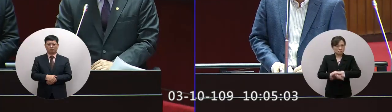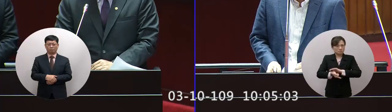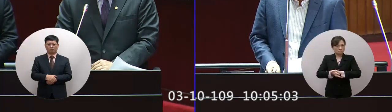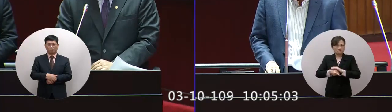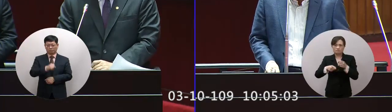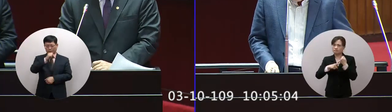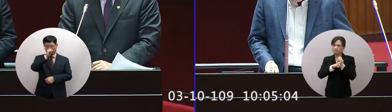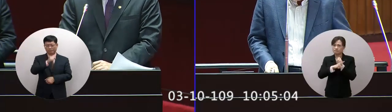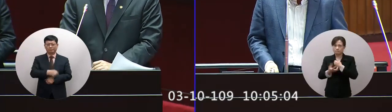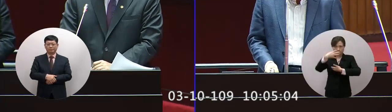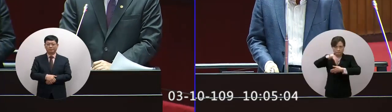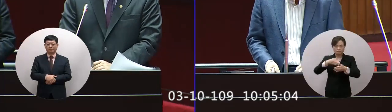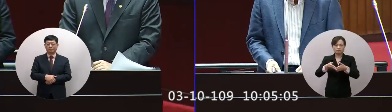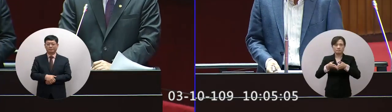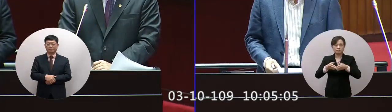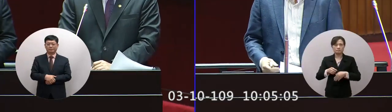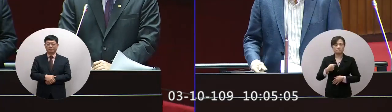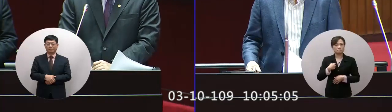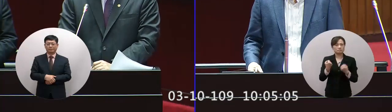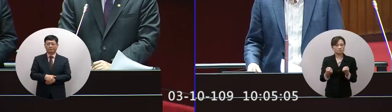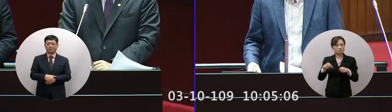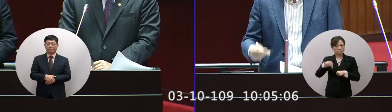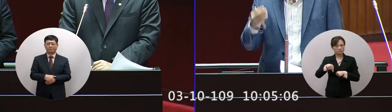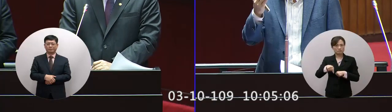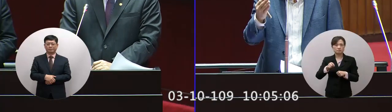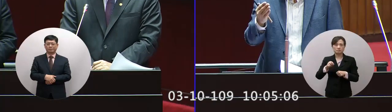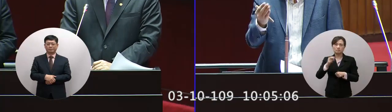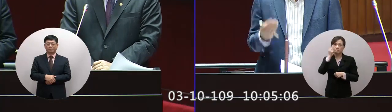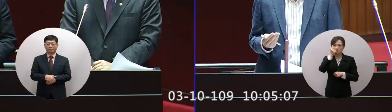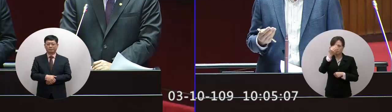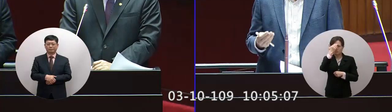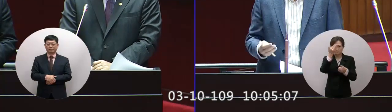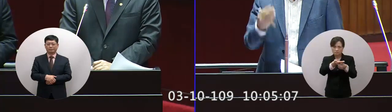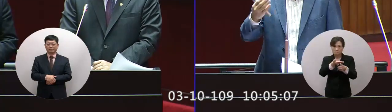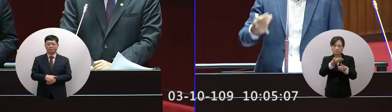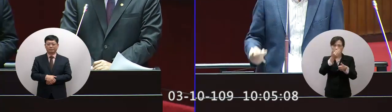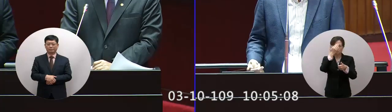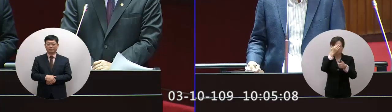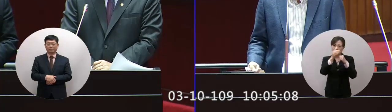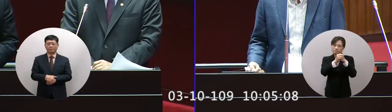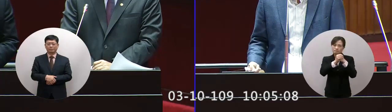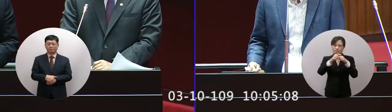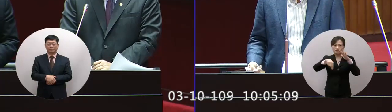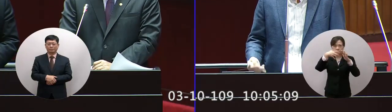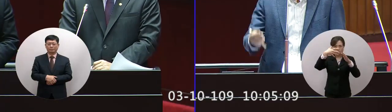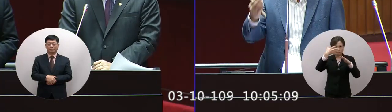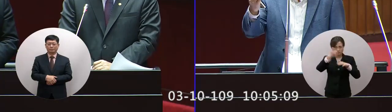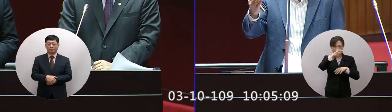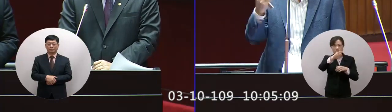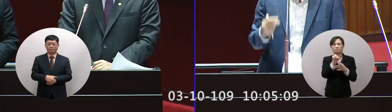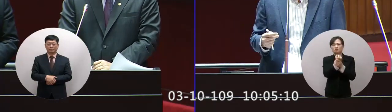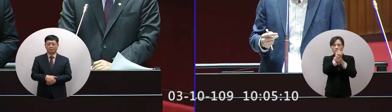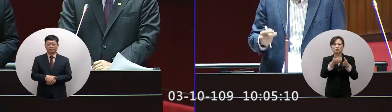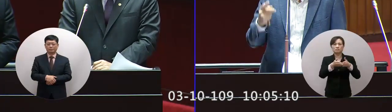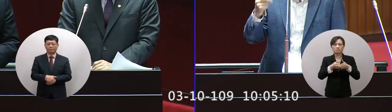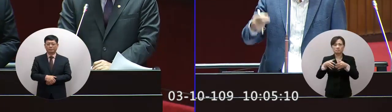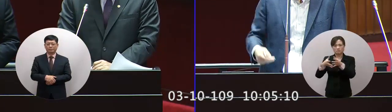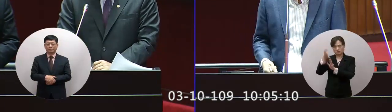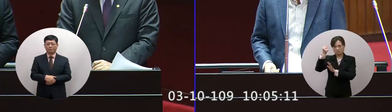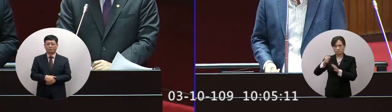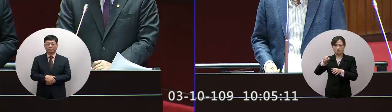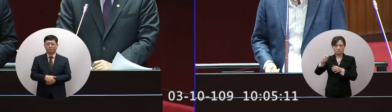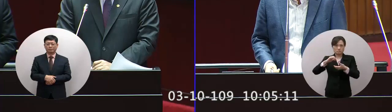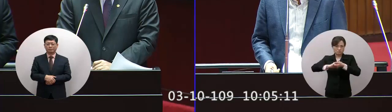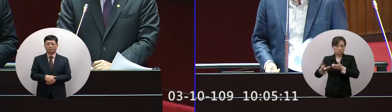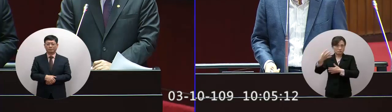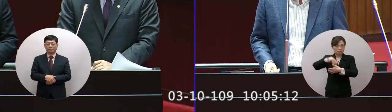不好？ 好， 我在这边特别麻烦院长，因为到时候还是要你支持嘛。哎，特别拜托部长要